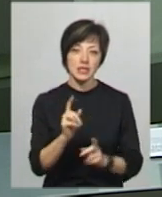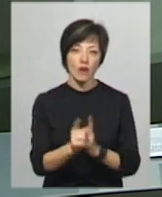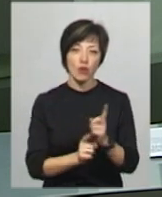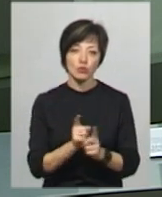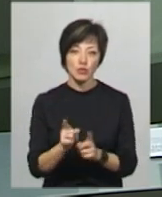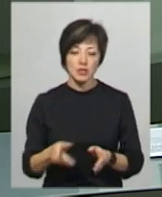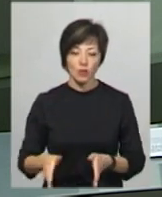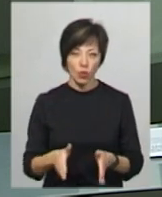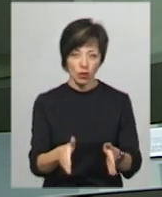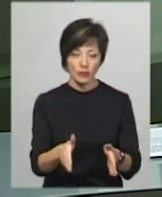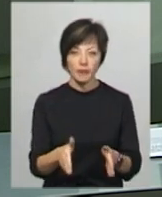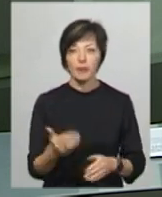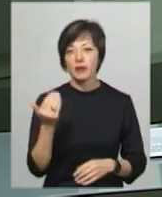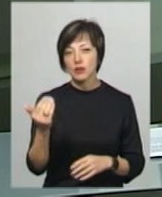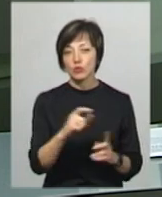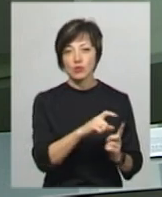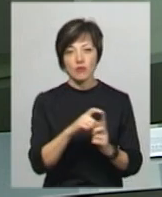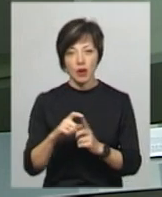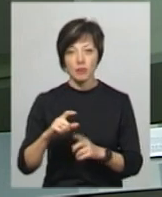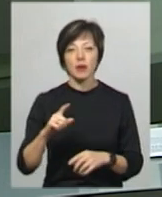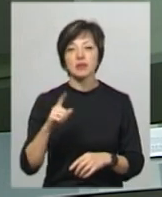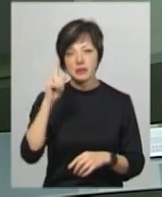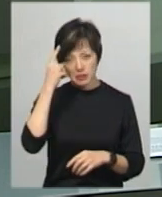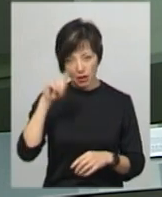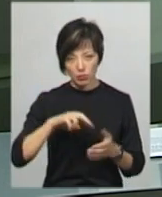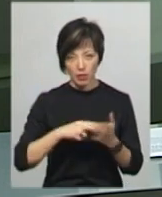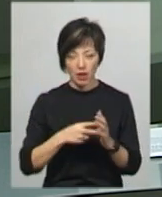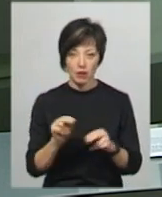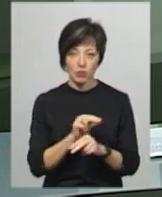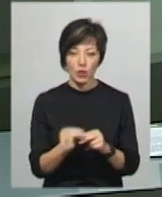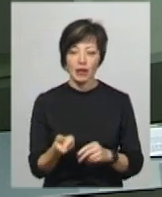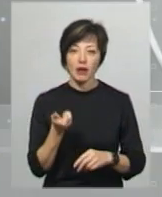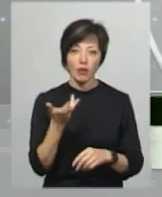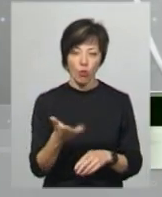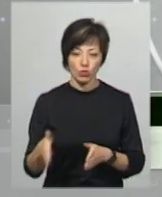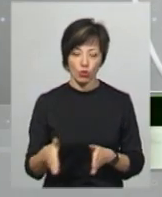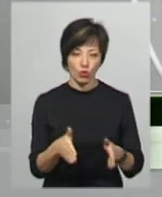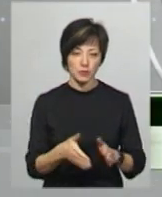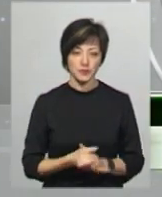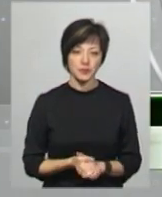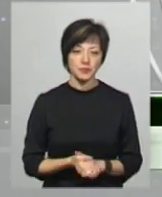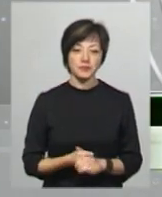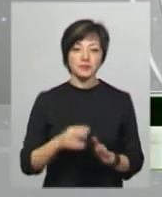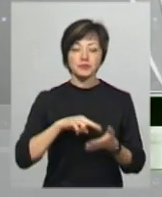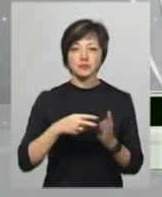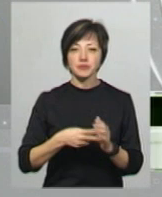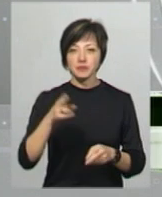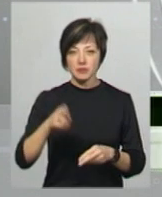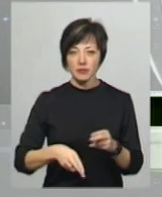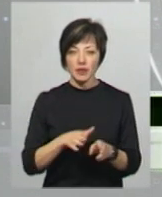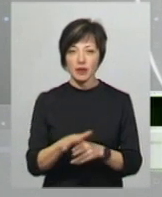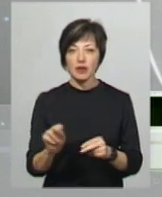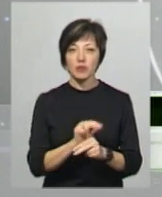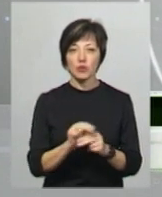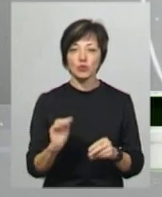реконструкції автошляхів. За його словами, відомі плани ремонту на кількох об'єктах. Плануємо завершити капітальне